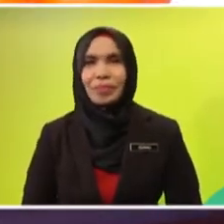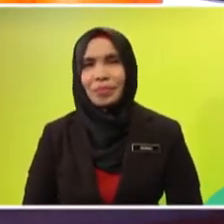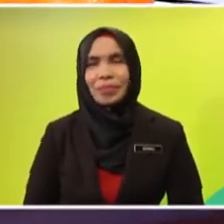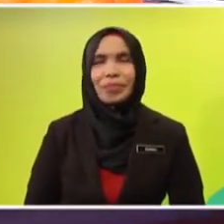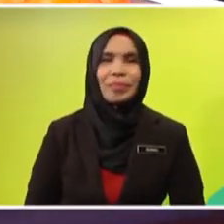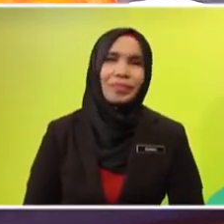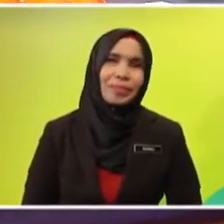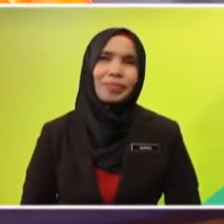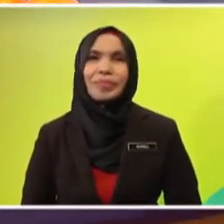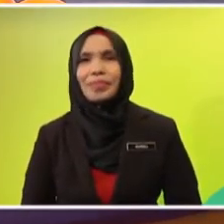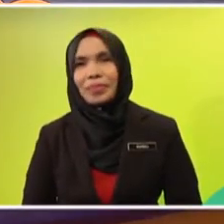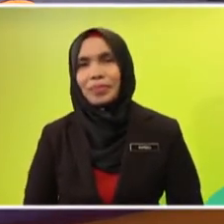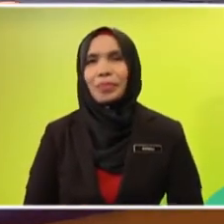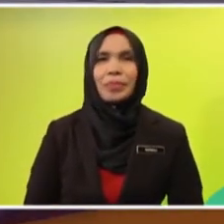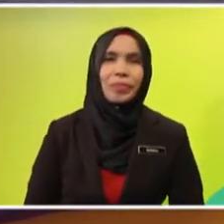hai hai